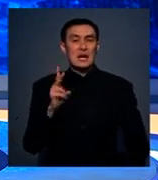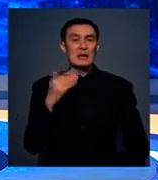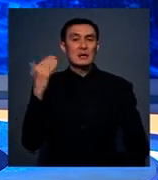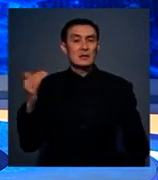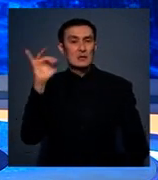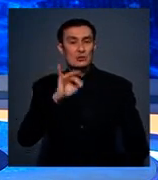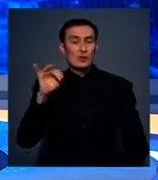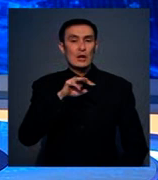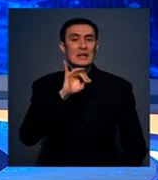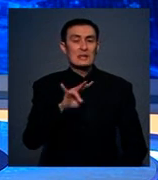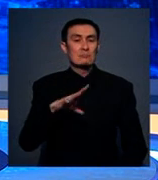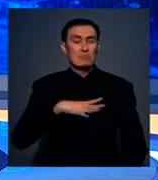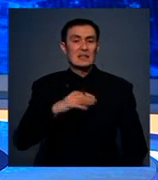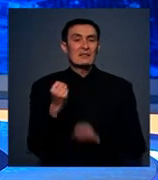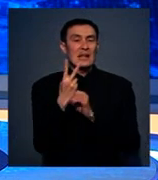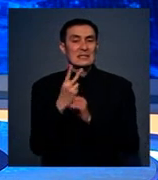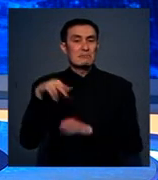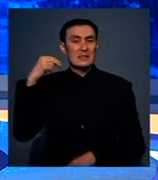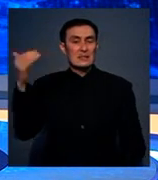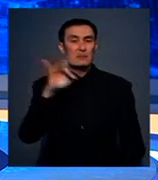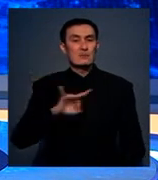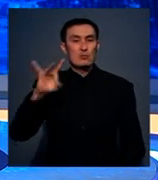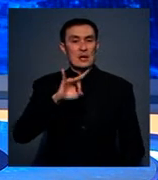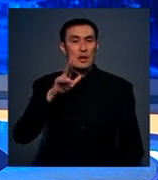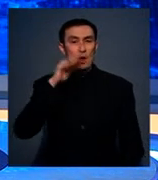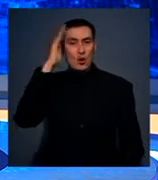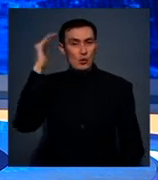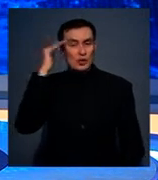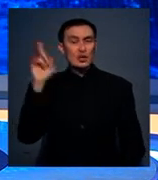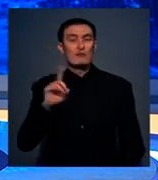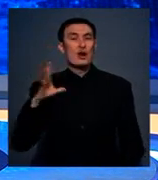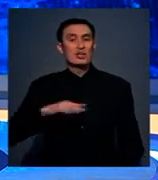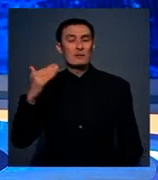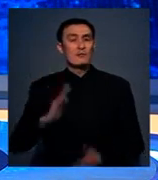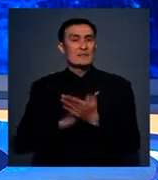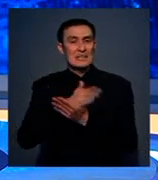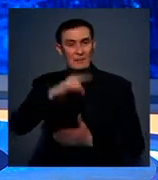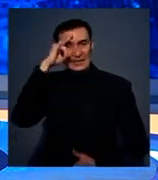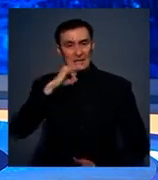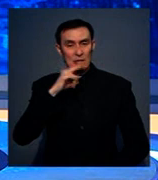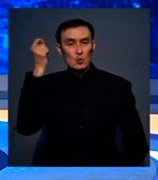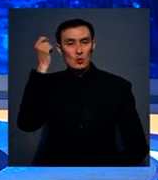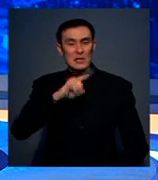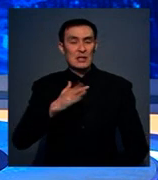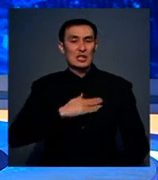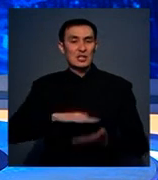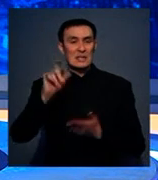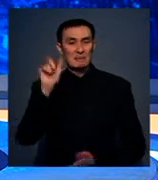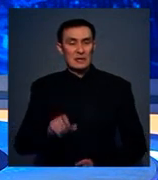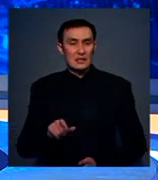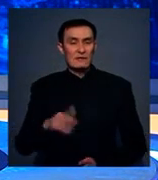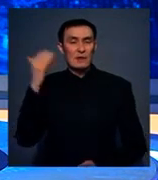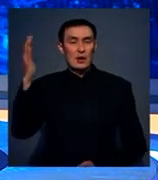Дже Ин стал 12-м президентом Республики Корея, и о том, чего ждать от его визита в Казахстан, узнал наш собственный корреспондент в